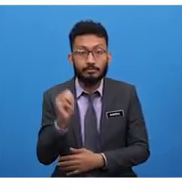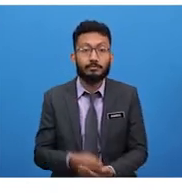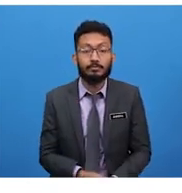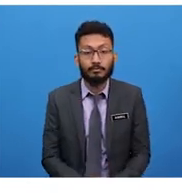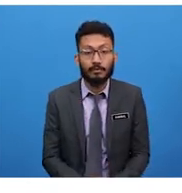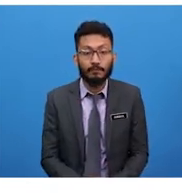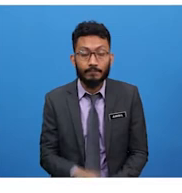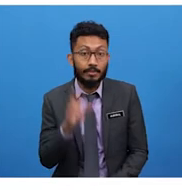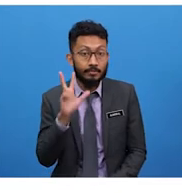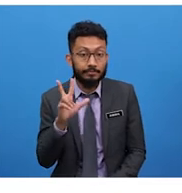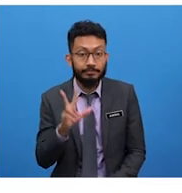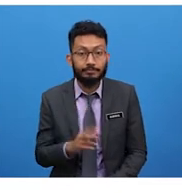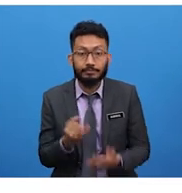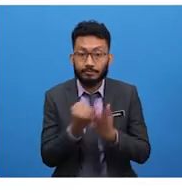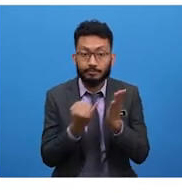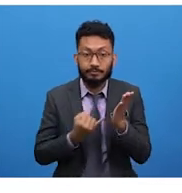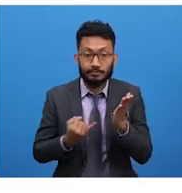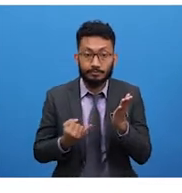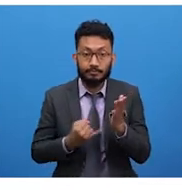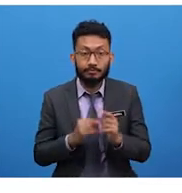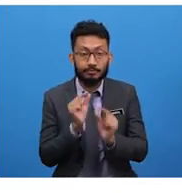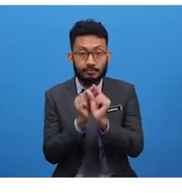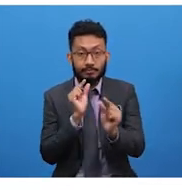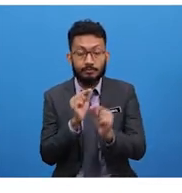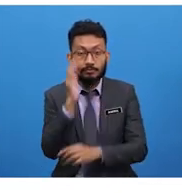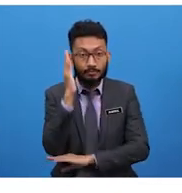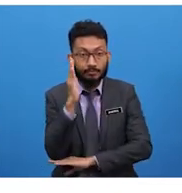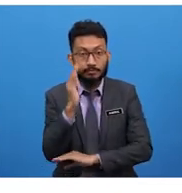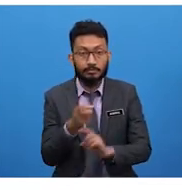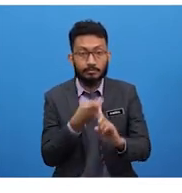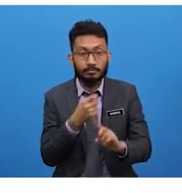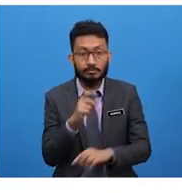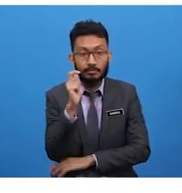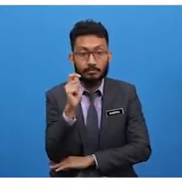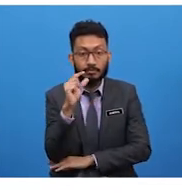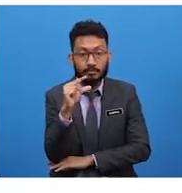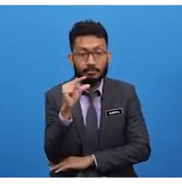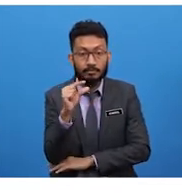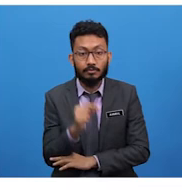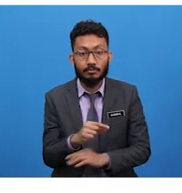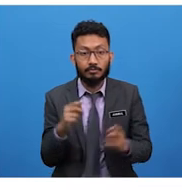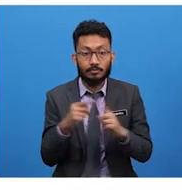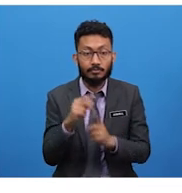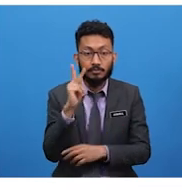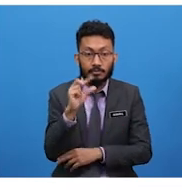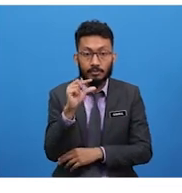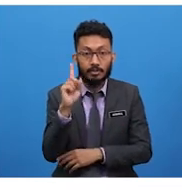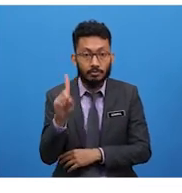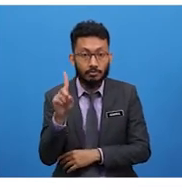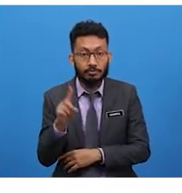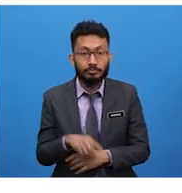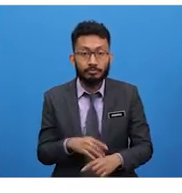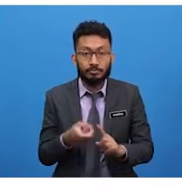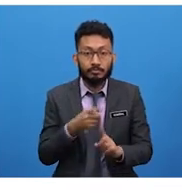Ketiga, lukis garis tegak bersudut tepat dari titik G ke titik G1 dan titik H ke titik H1.